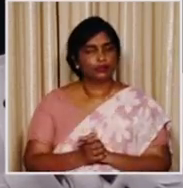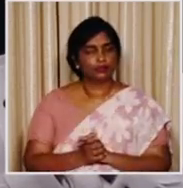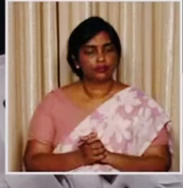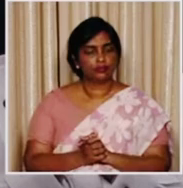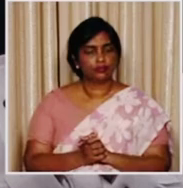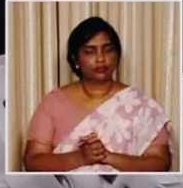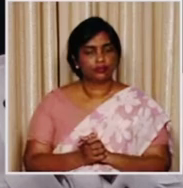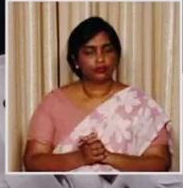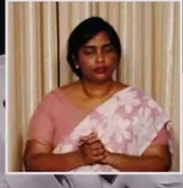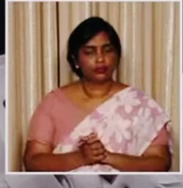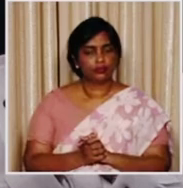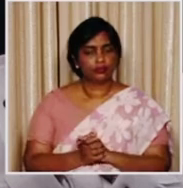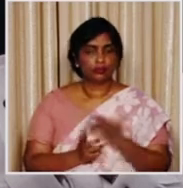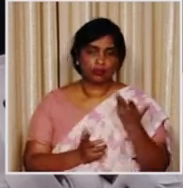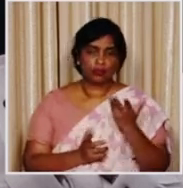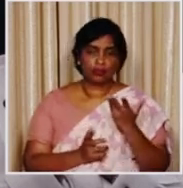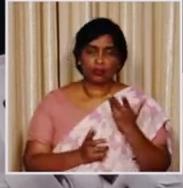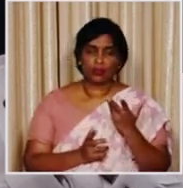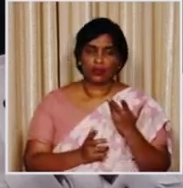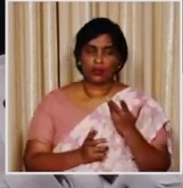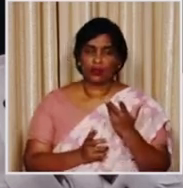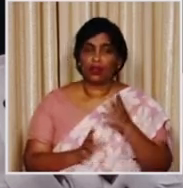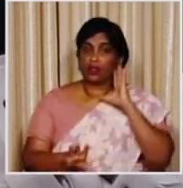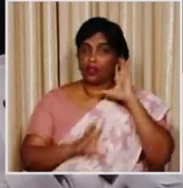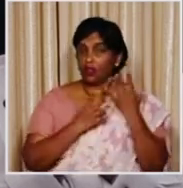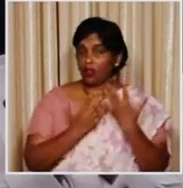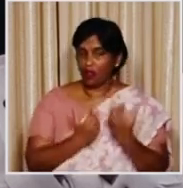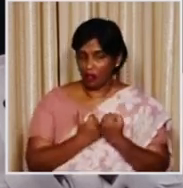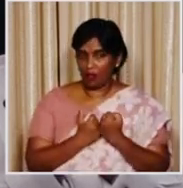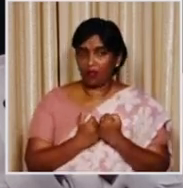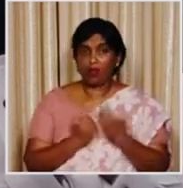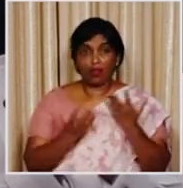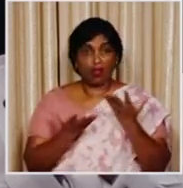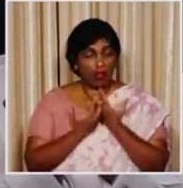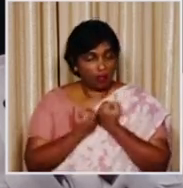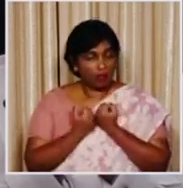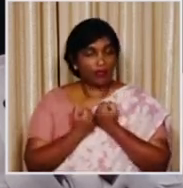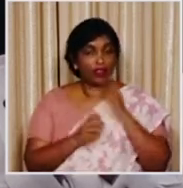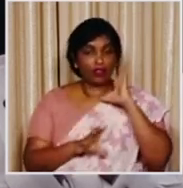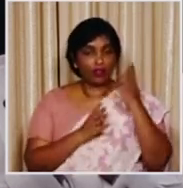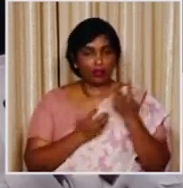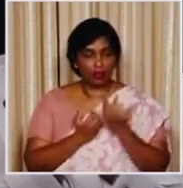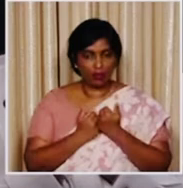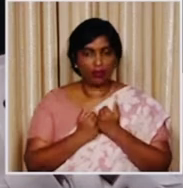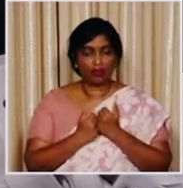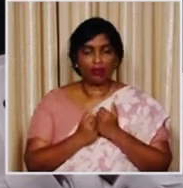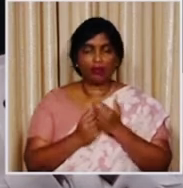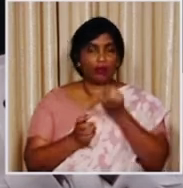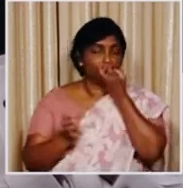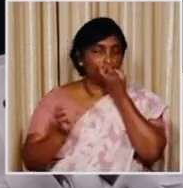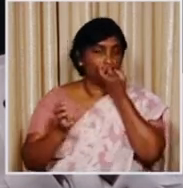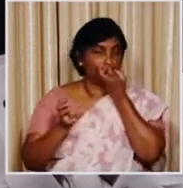නැත්නම් අද උදේ දැන් තොරතුරු ලැබෙනවා ලැබුණාට ප්‍රහාරය